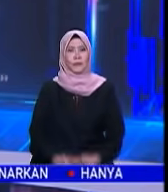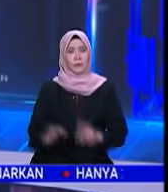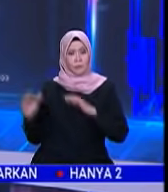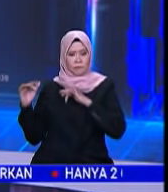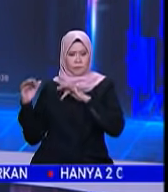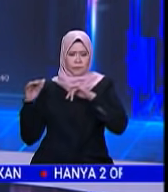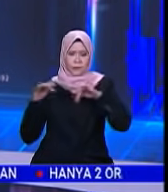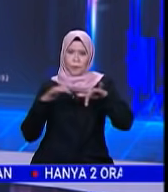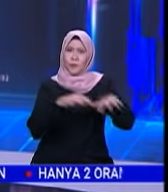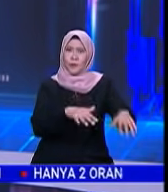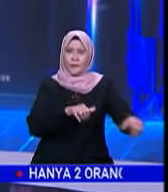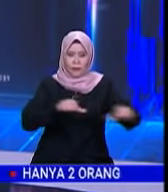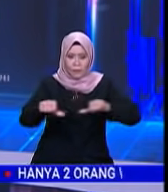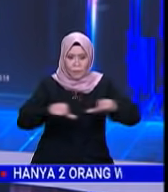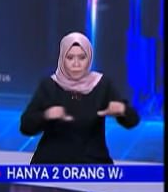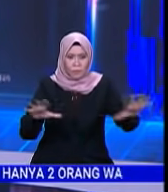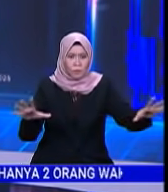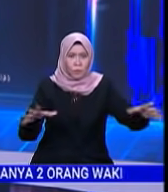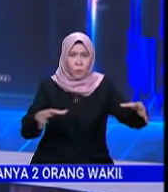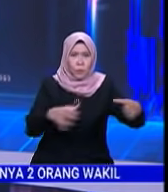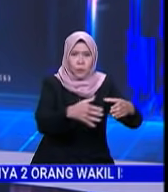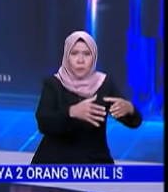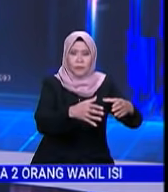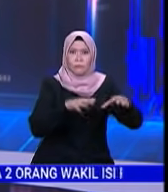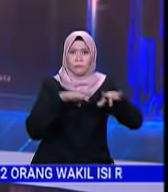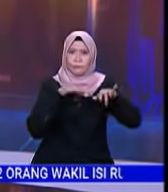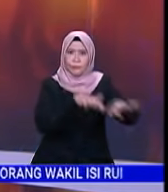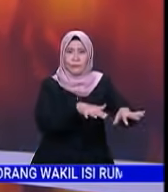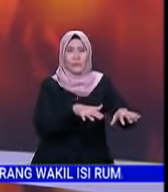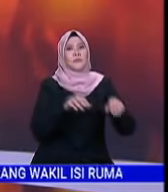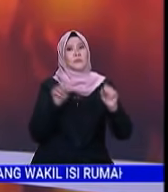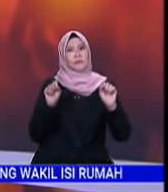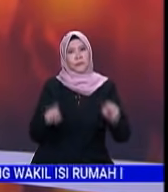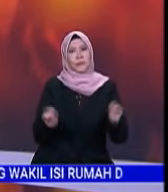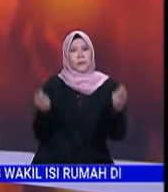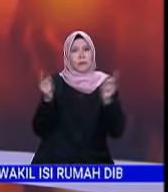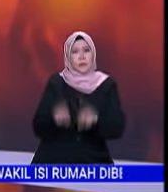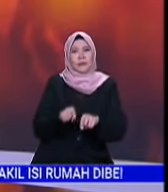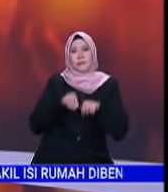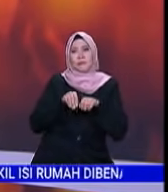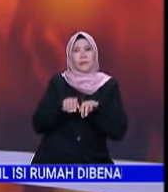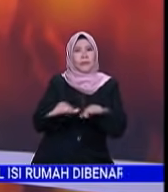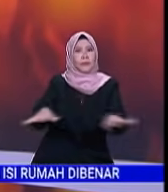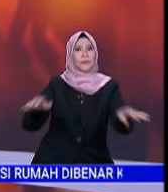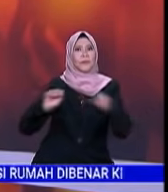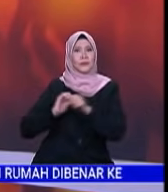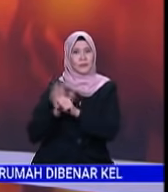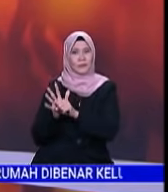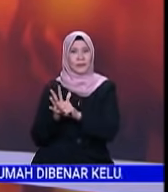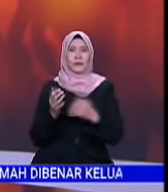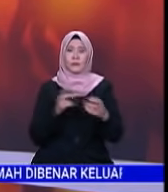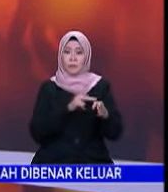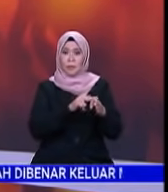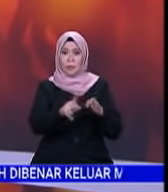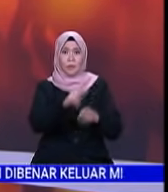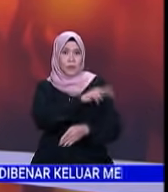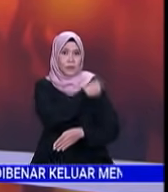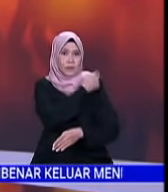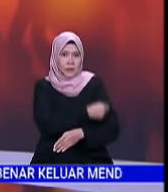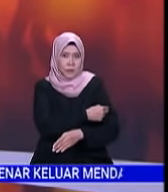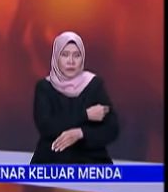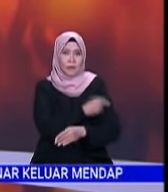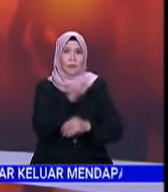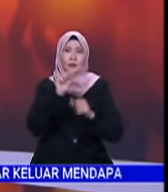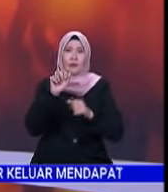Perhimpunan atau aktiviti berkumpulan boleh mengakibatkan penularan jangkitan COVID-19. Menurut pakar kesihatan awam Hospital